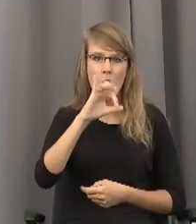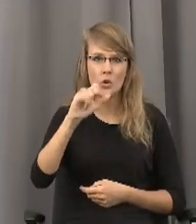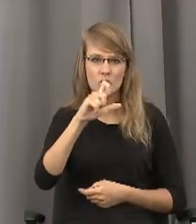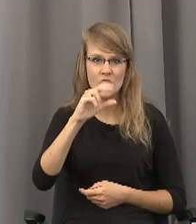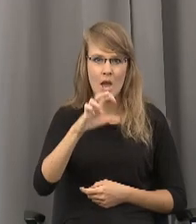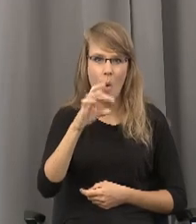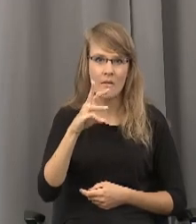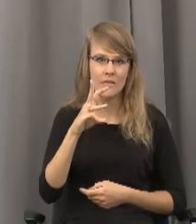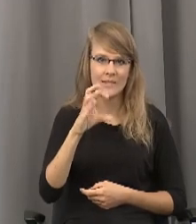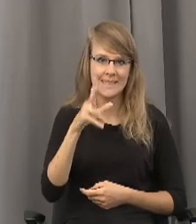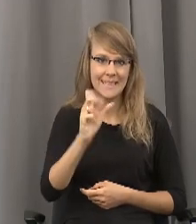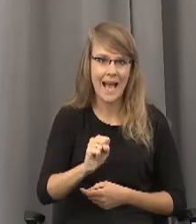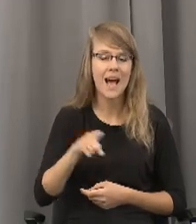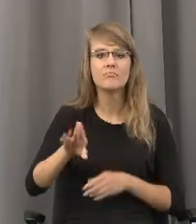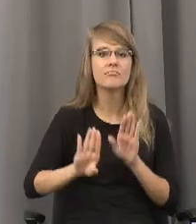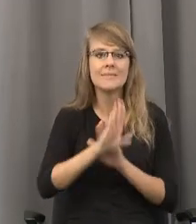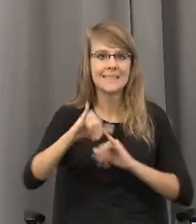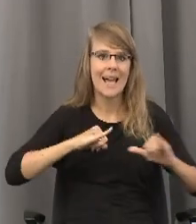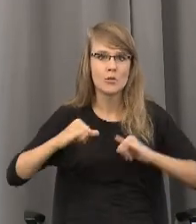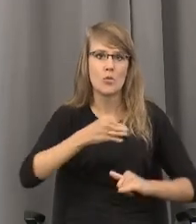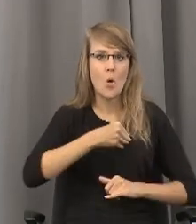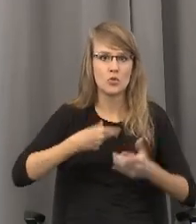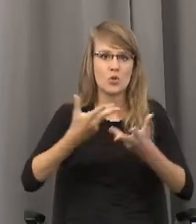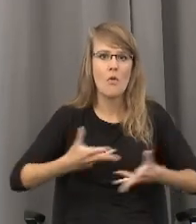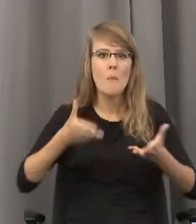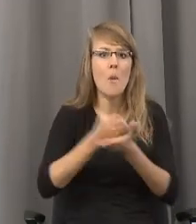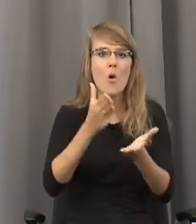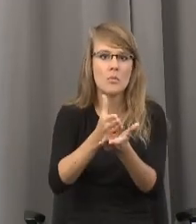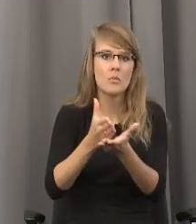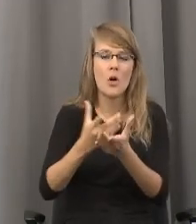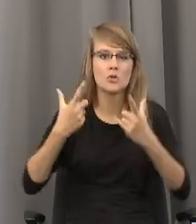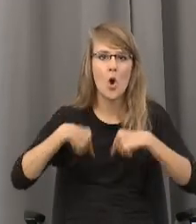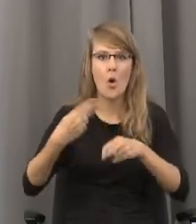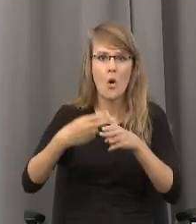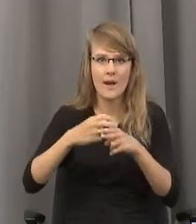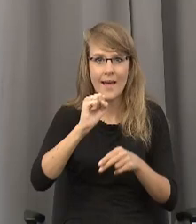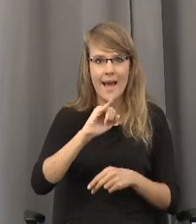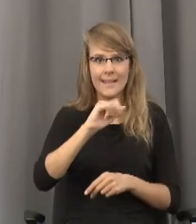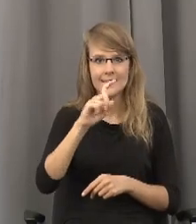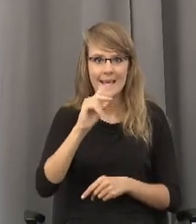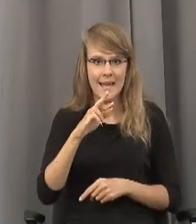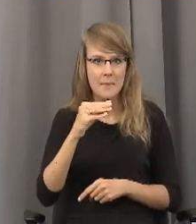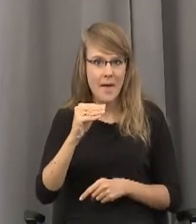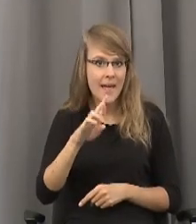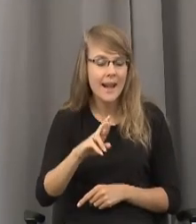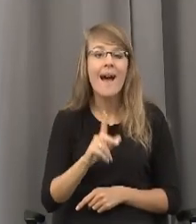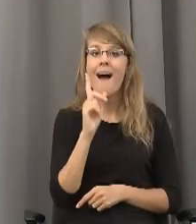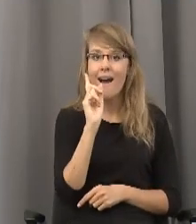reprezentuje Zarząd Polskiego Stowarzyszenia Pomocy Osobom z Chorobą Alzheimera, ale zanim to zrobię, chciałabym